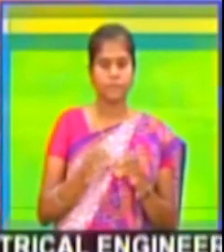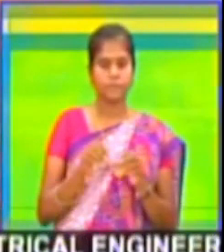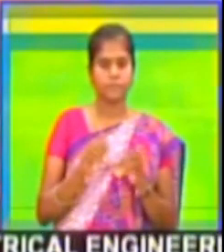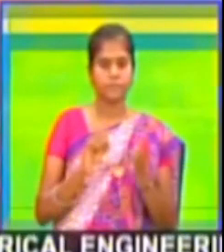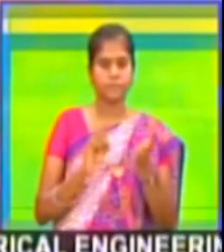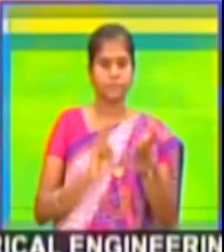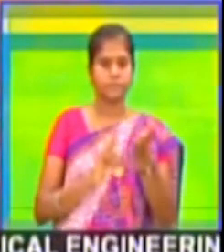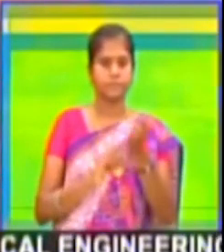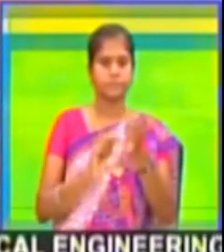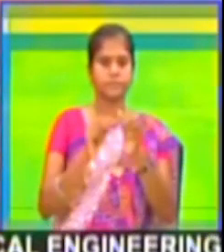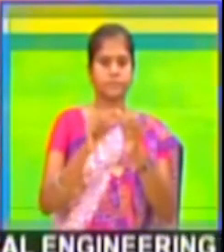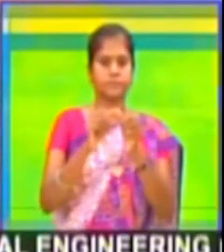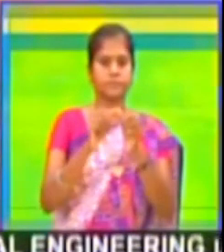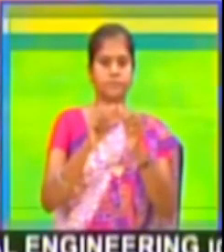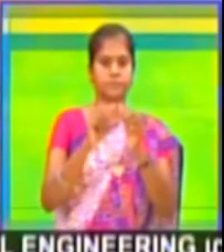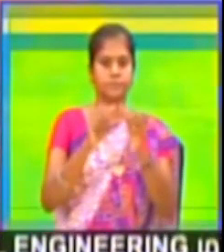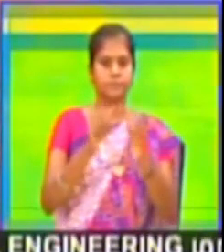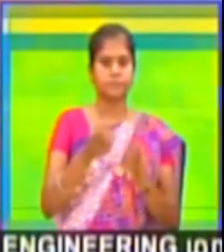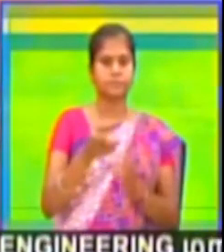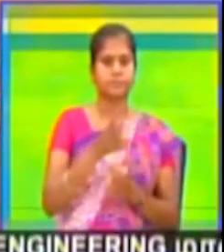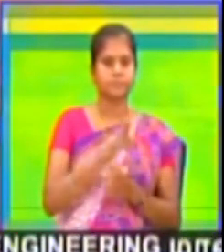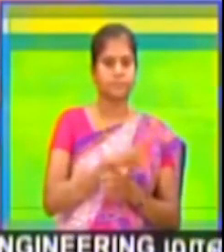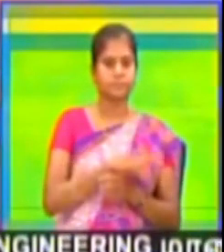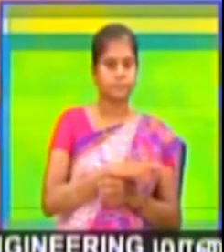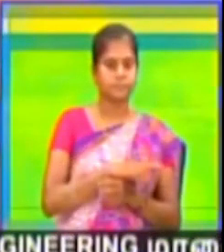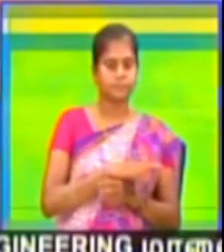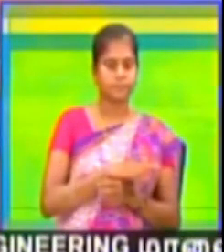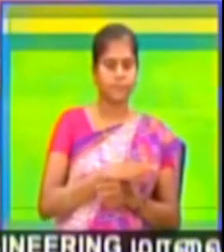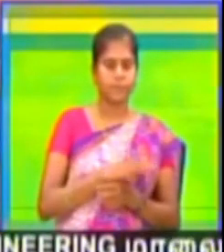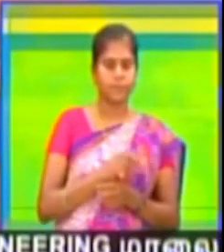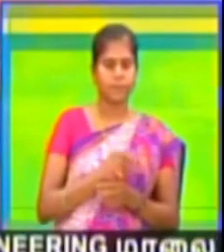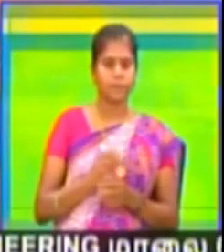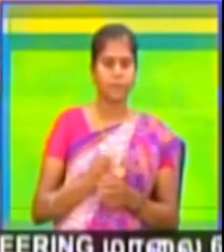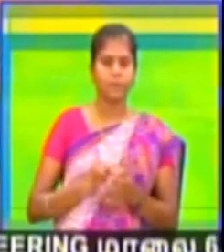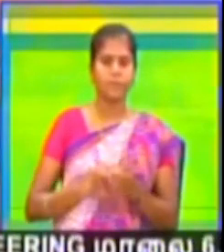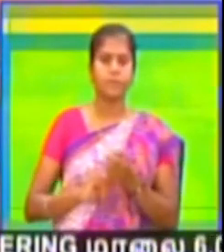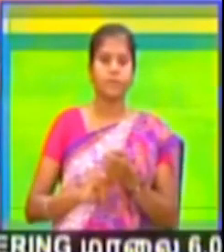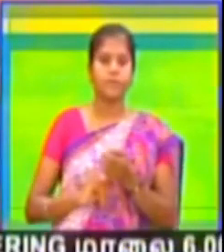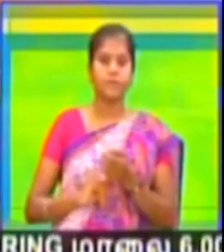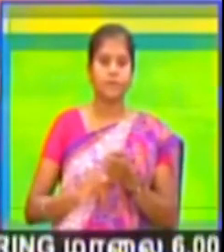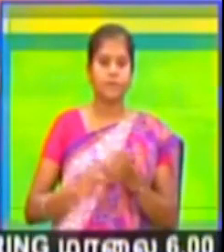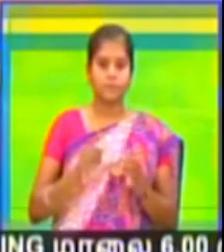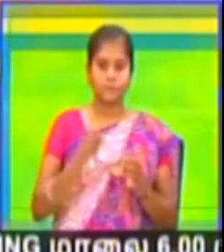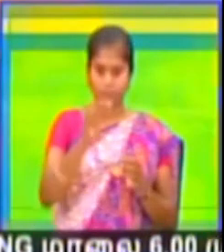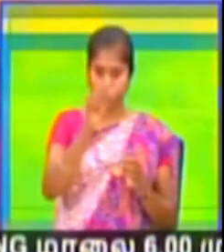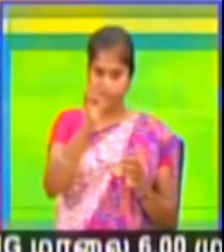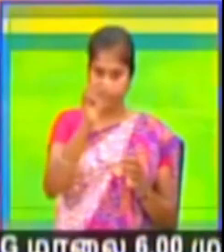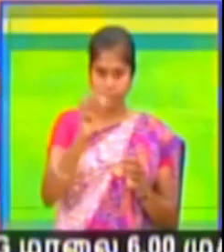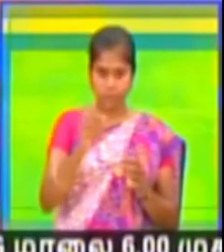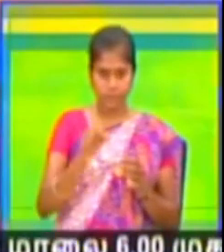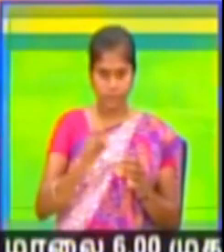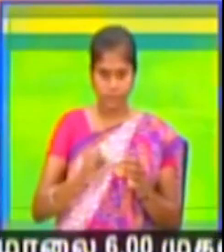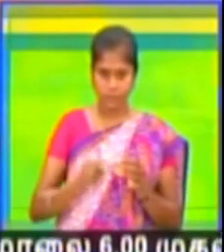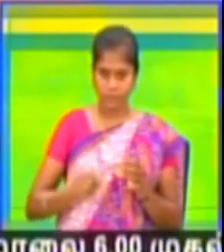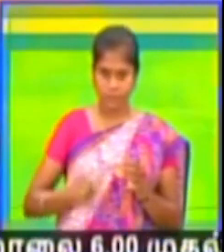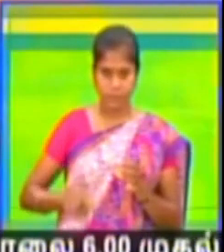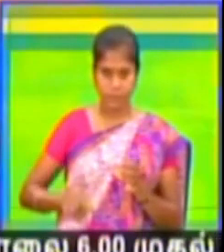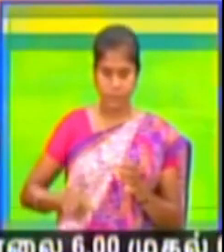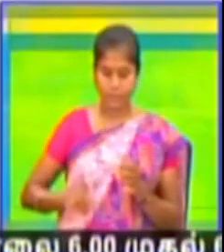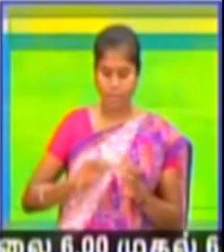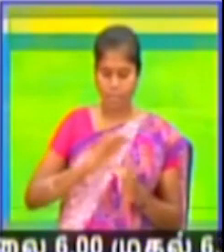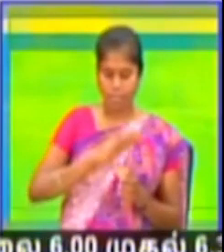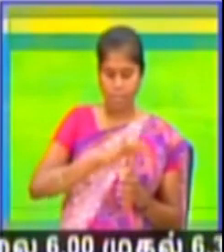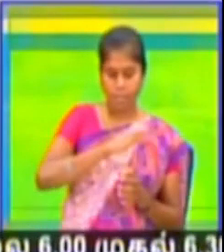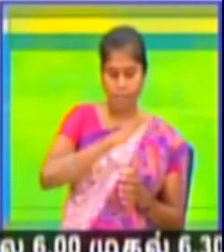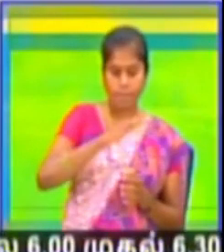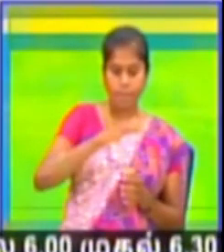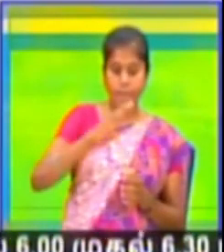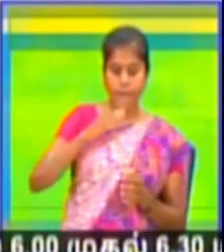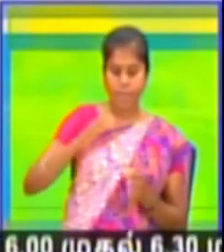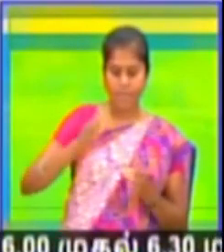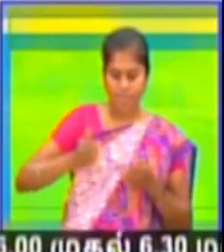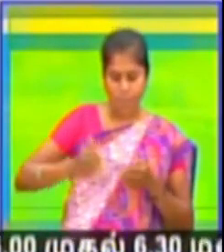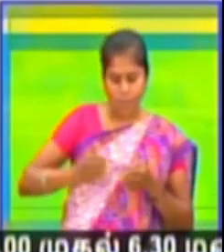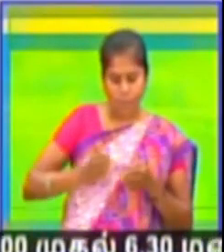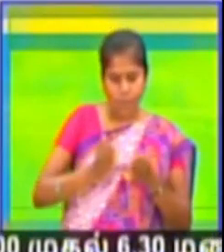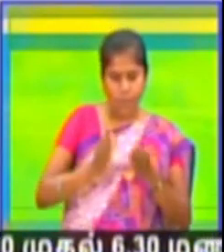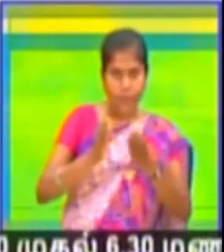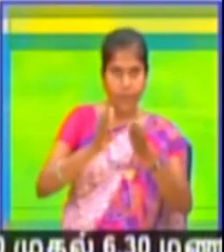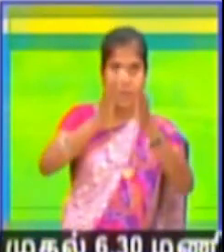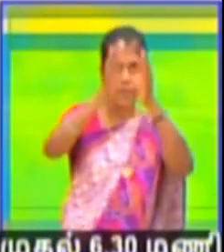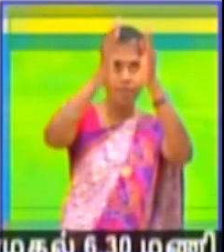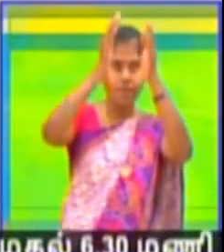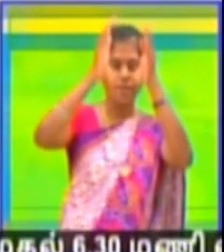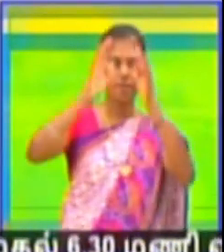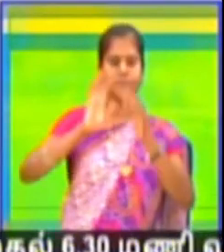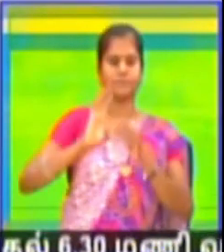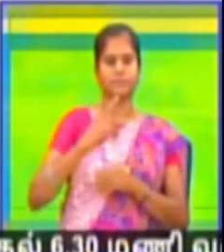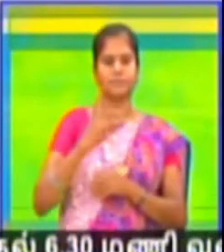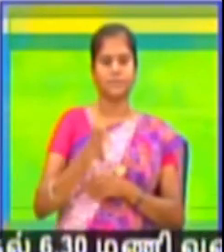அலாஸ்கா நாட்டிலேருந்து தெற்கில் பனாமா நிலச்சந்தி வரை இந்த ராக்கி மலைகள் பரவியிருக்கு. இந்த ராக்கி